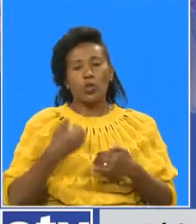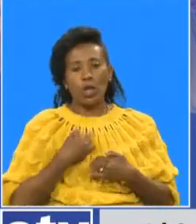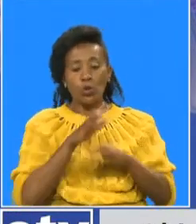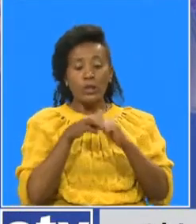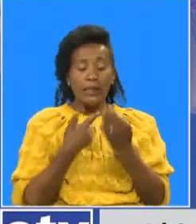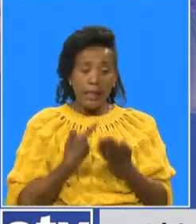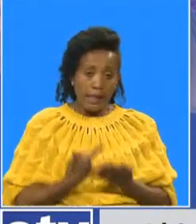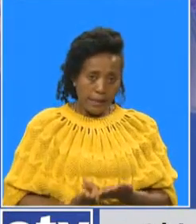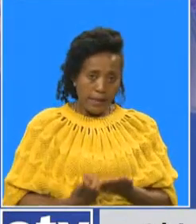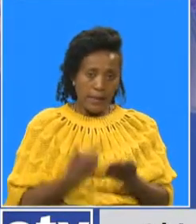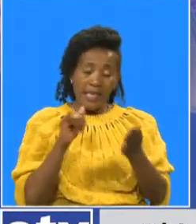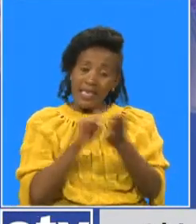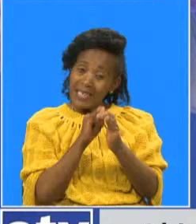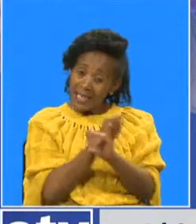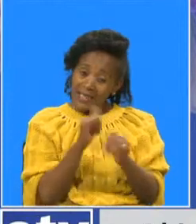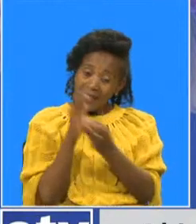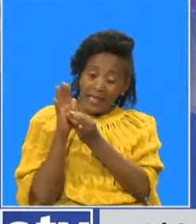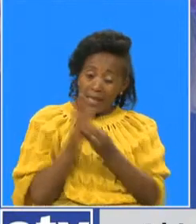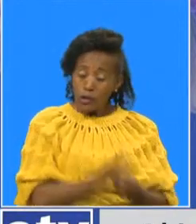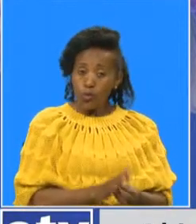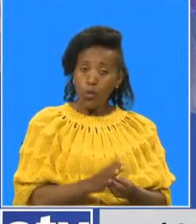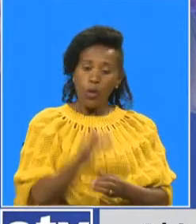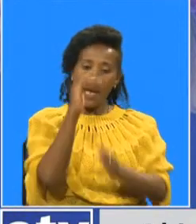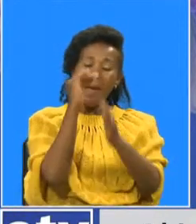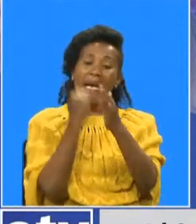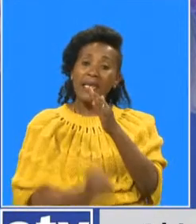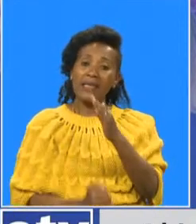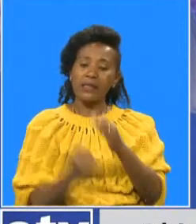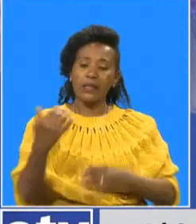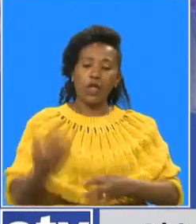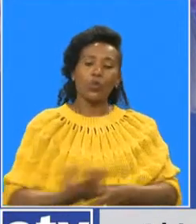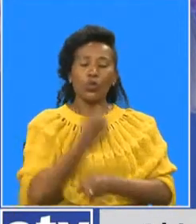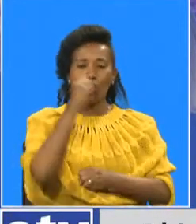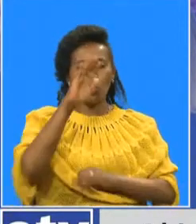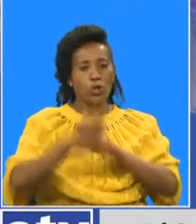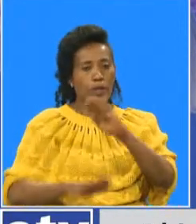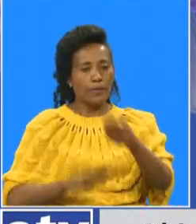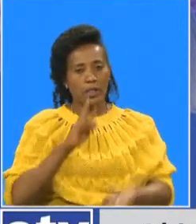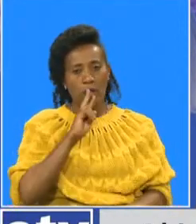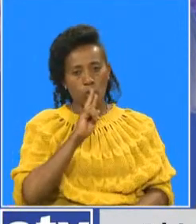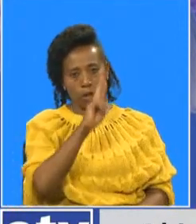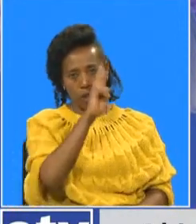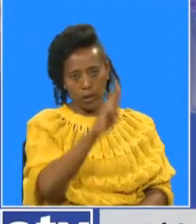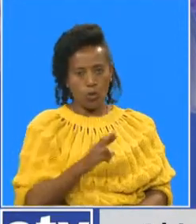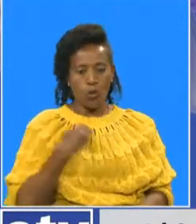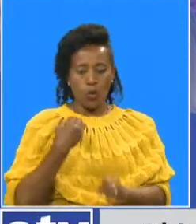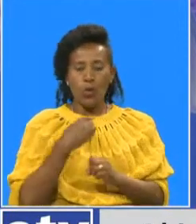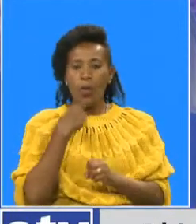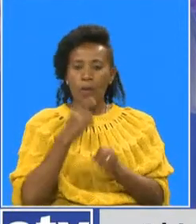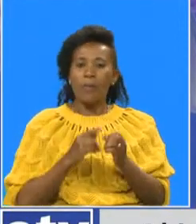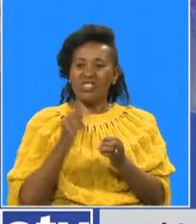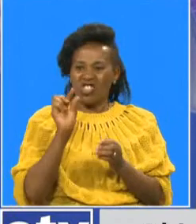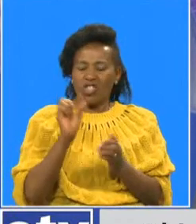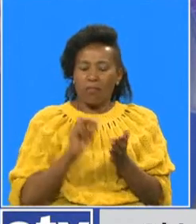ስለዚህ እነዚህ ተጽዕኖውን ለመቀነስ የተወሰዱ እርምጃዎች ናቸው፣ ማንሰራራት እንዲችሉና ወደ